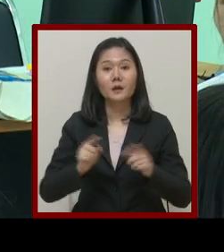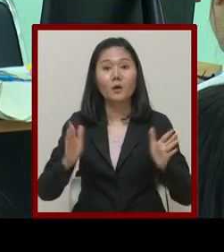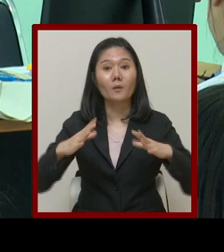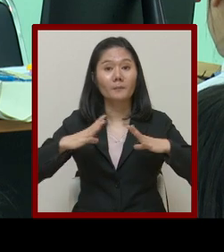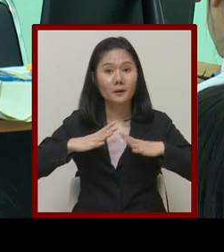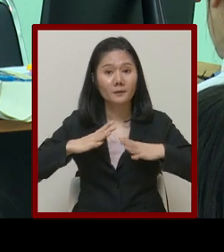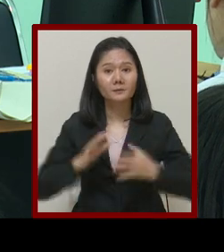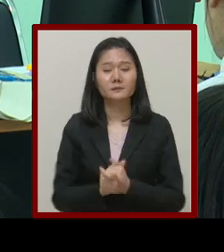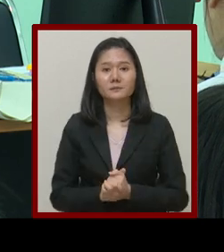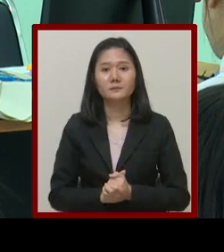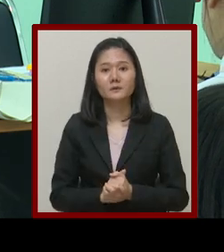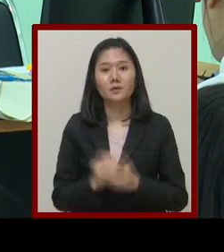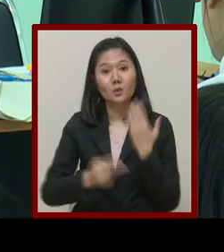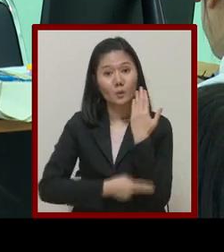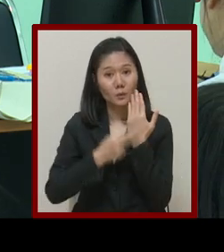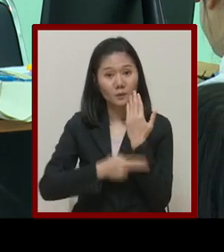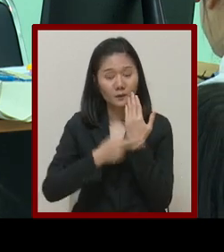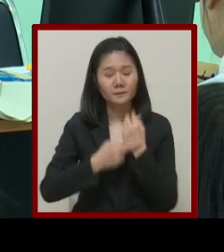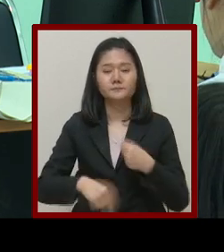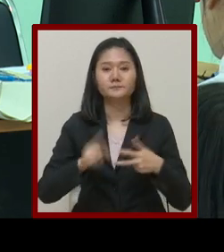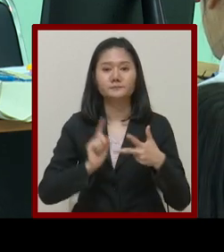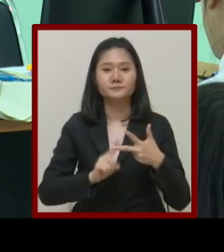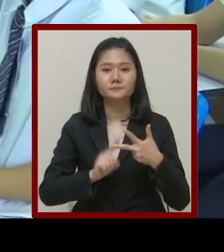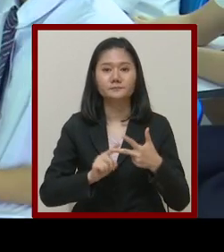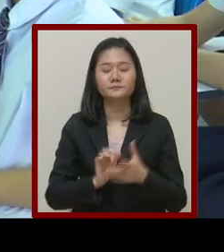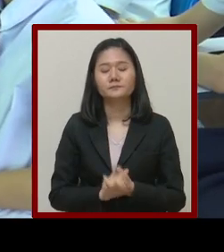Resort หรือ Hotel Spa 3ค่ะ